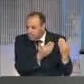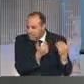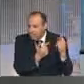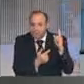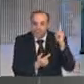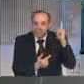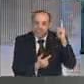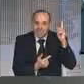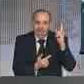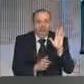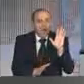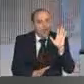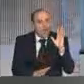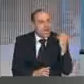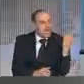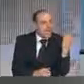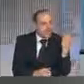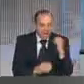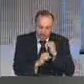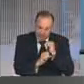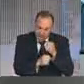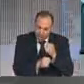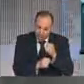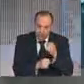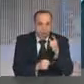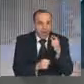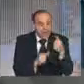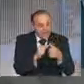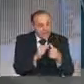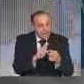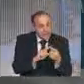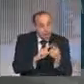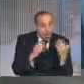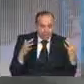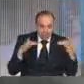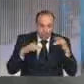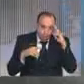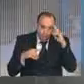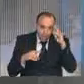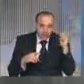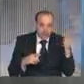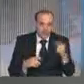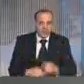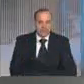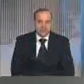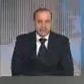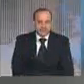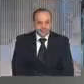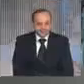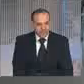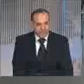والانشاد الصوفي بالقيروان خلفت انطباعات جيده لدى عموم